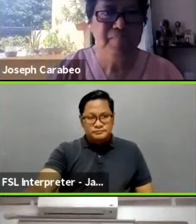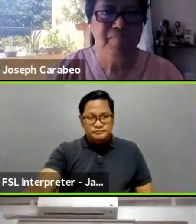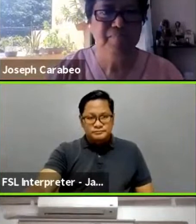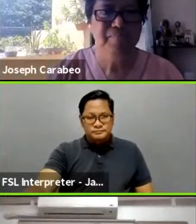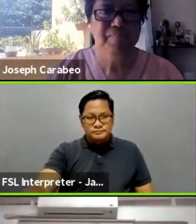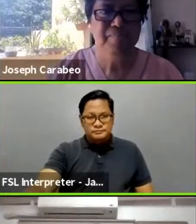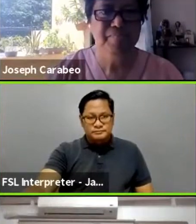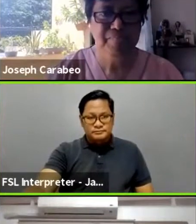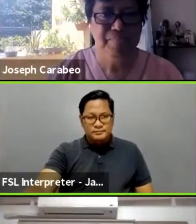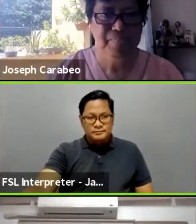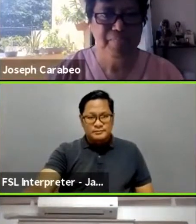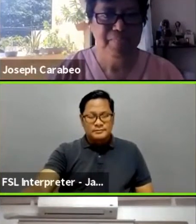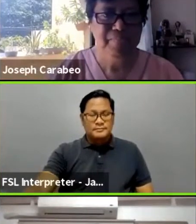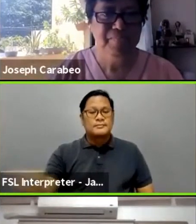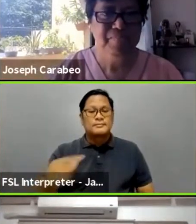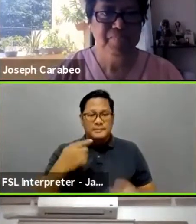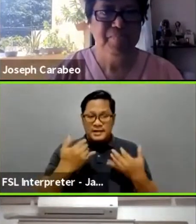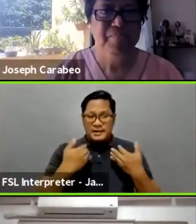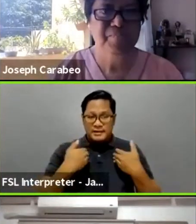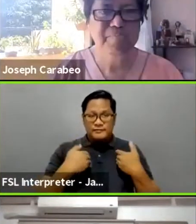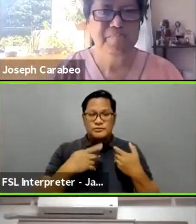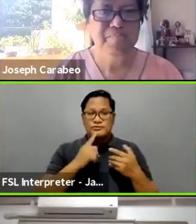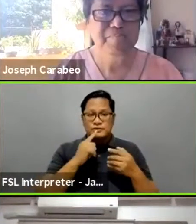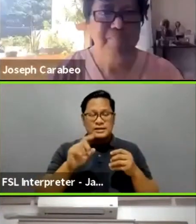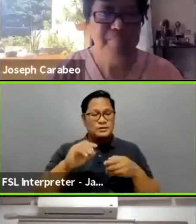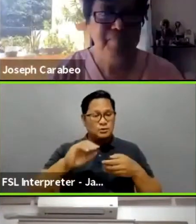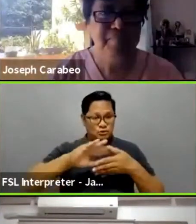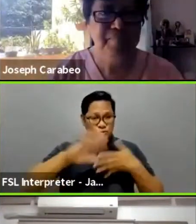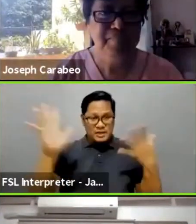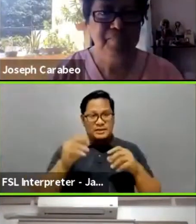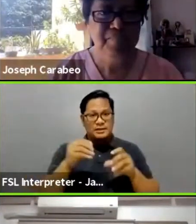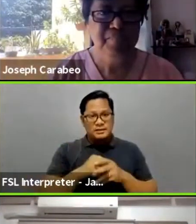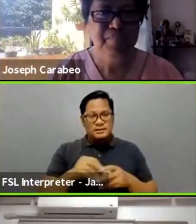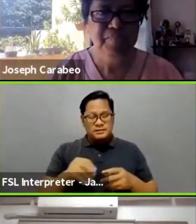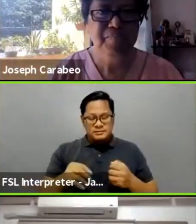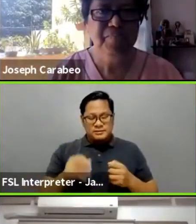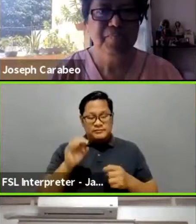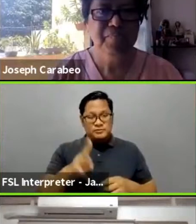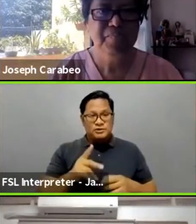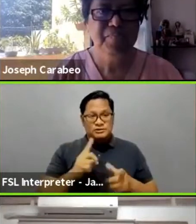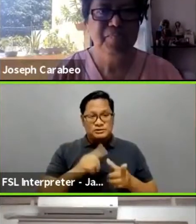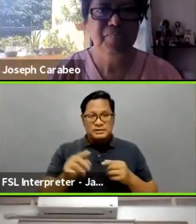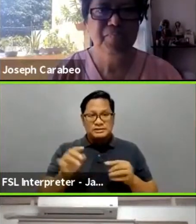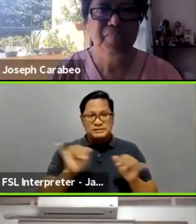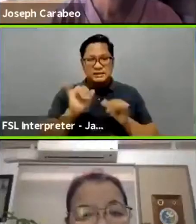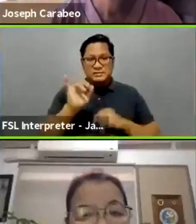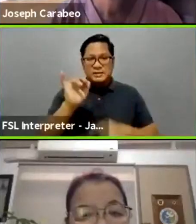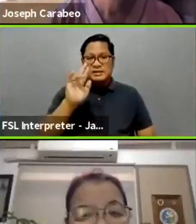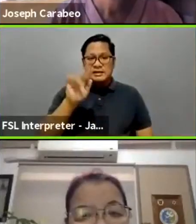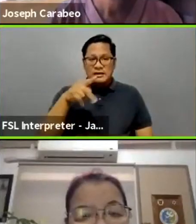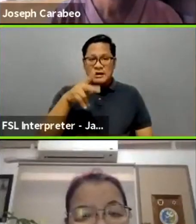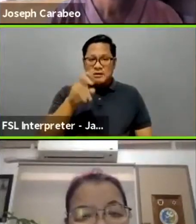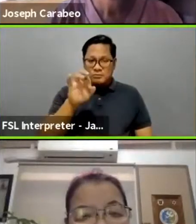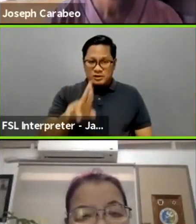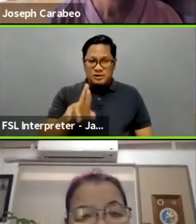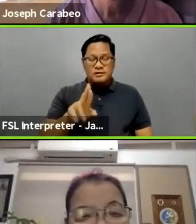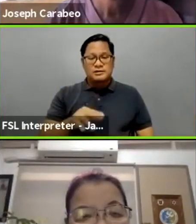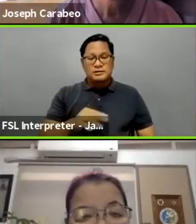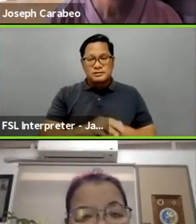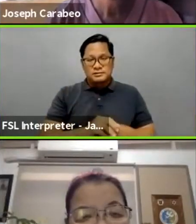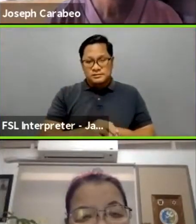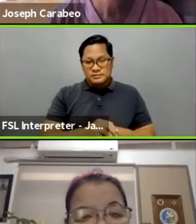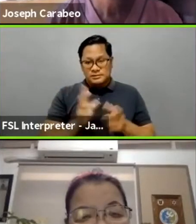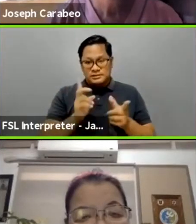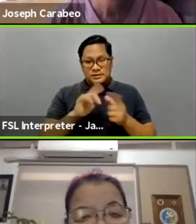Automatic po siya, Doc, sa Facebook page ng Isang Bayan, and also it's also on Rappler and